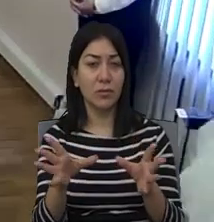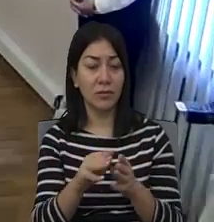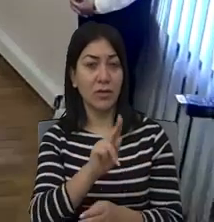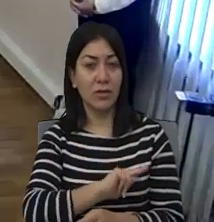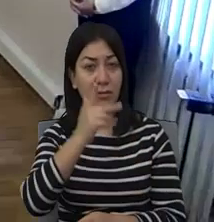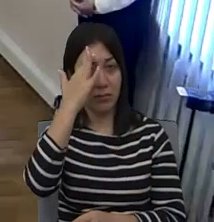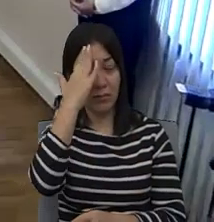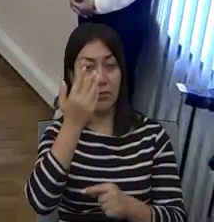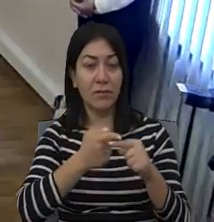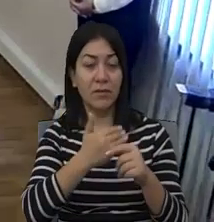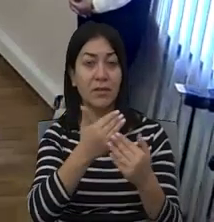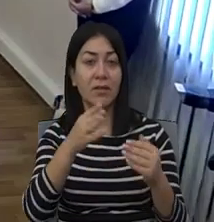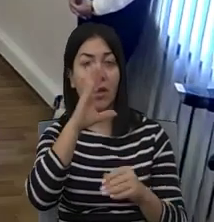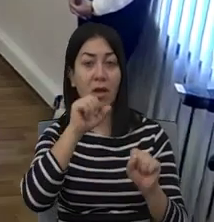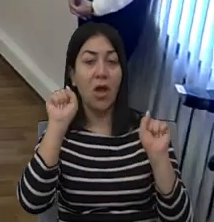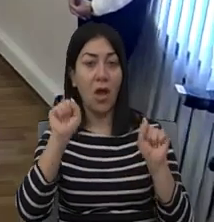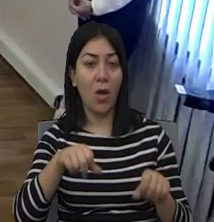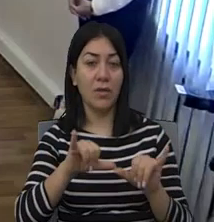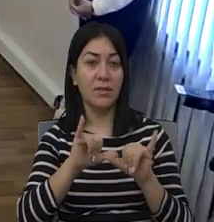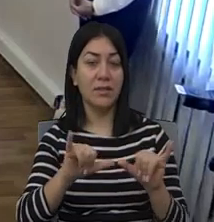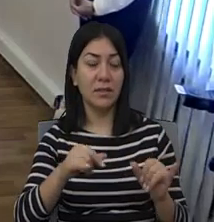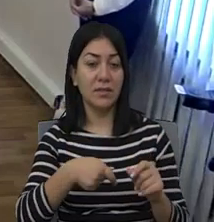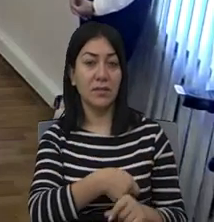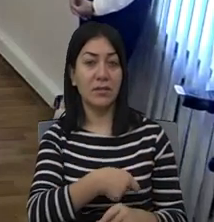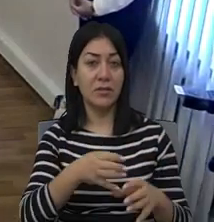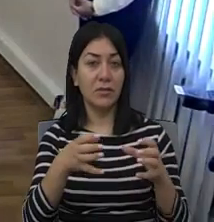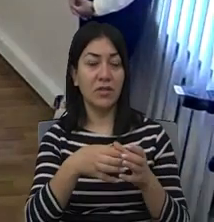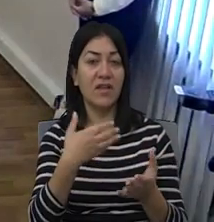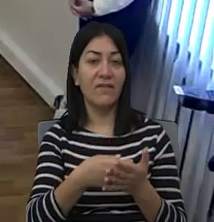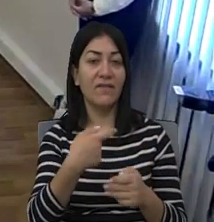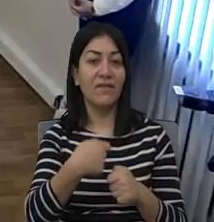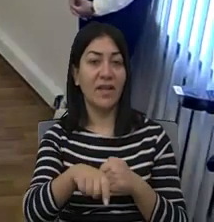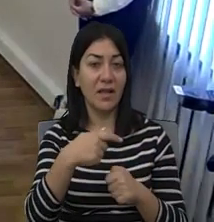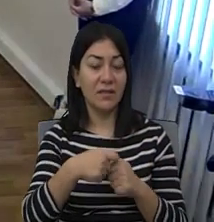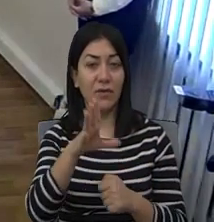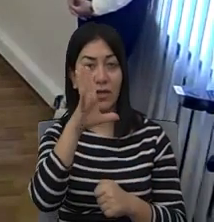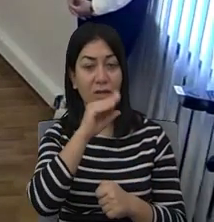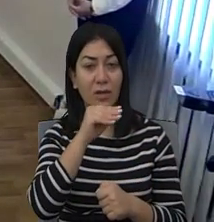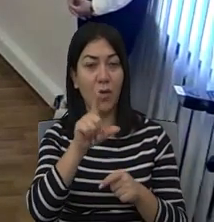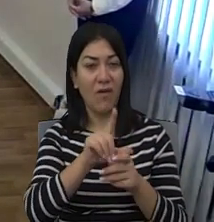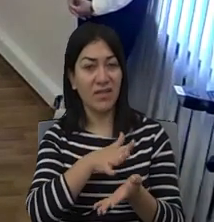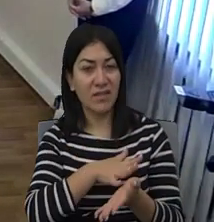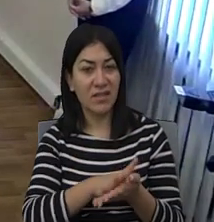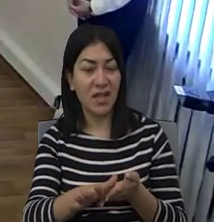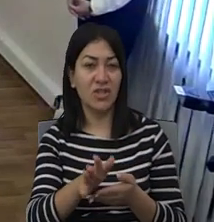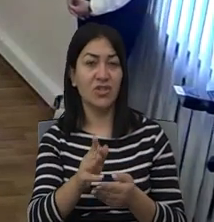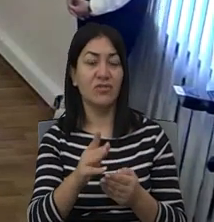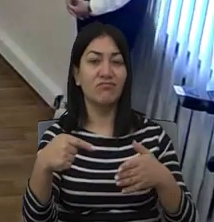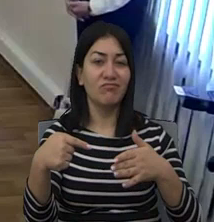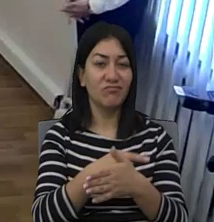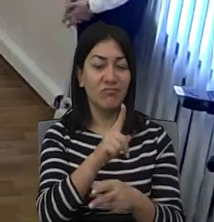իրենց կարողությունները կուսակցությունների ֆինանսավորման եւ ռեսուրսների չարաշահման նկատմամբ